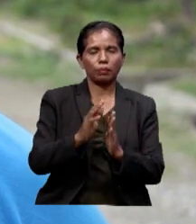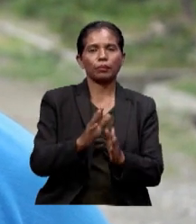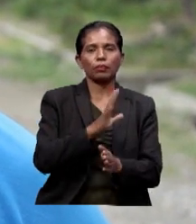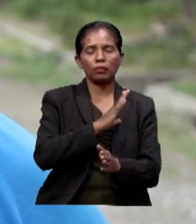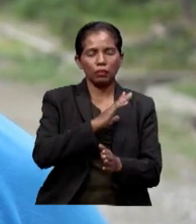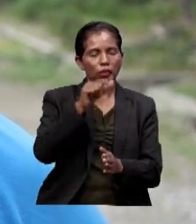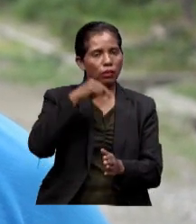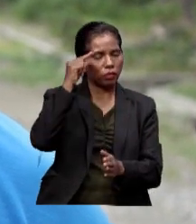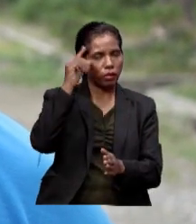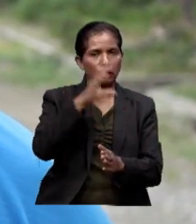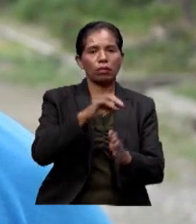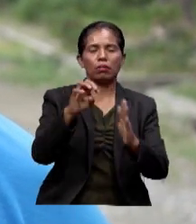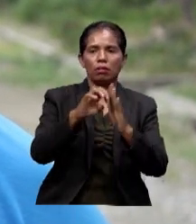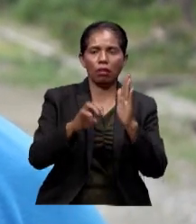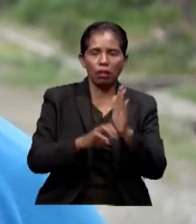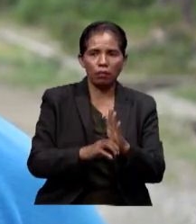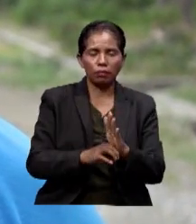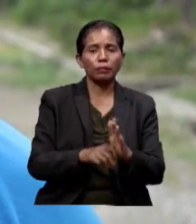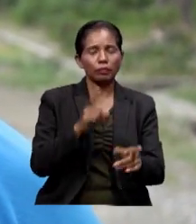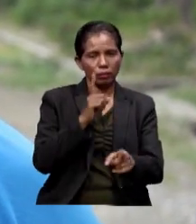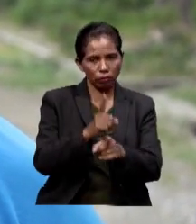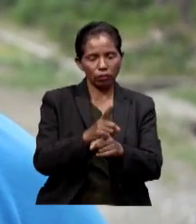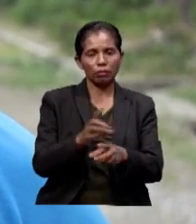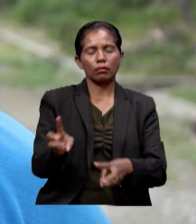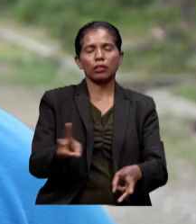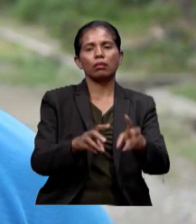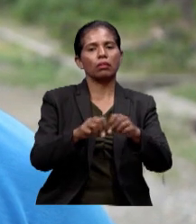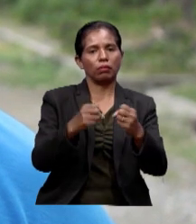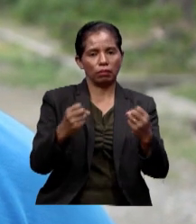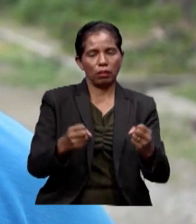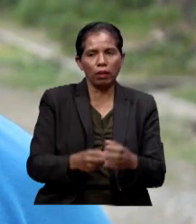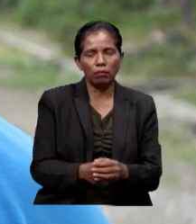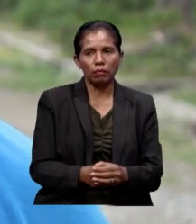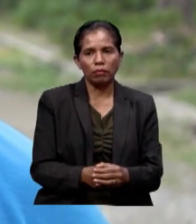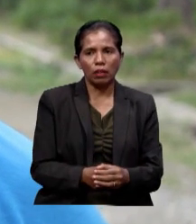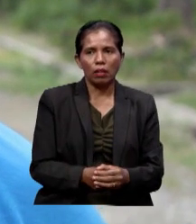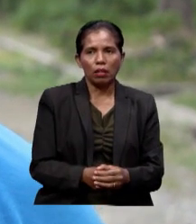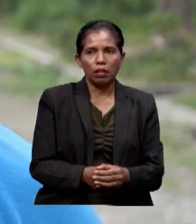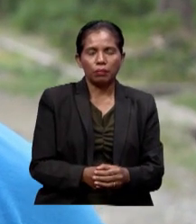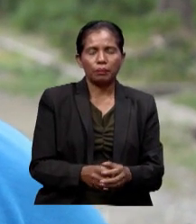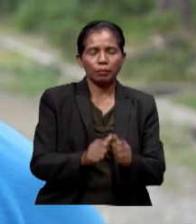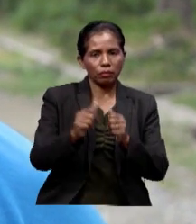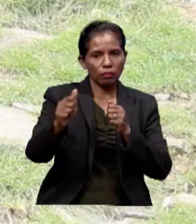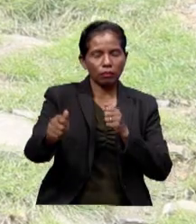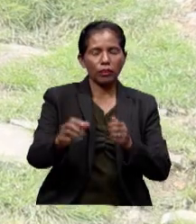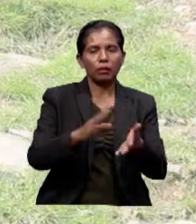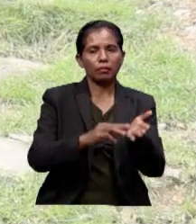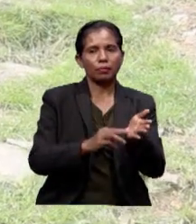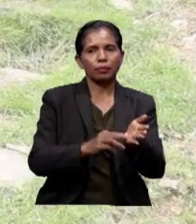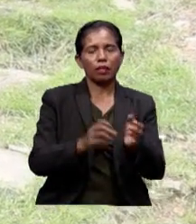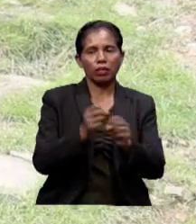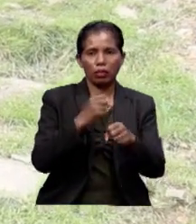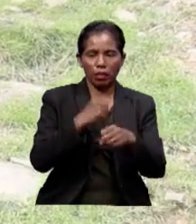estado. Mesmo estrada ne la dia. Buat sukat ne sukat bebeik. Maibe atu realiza ne